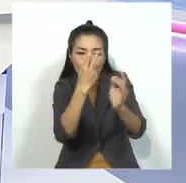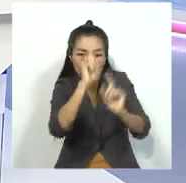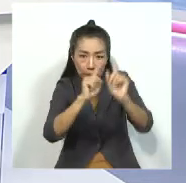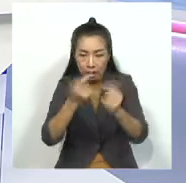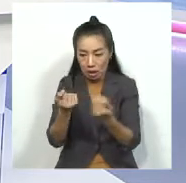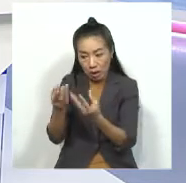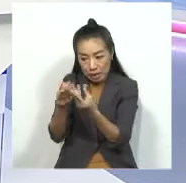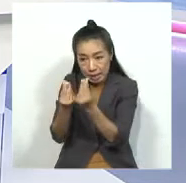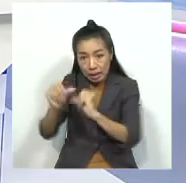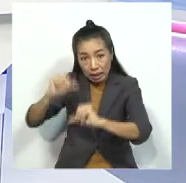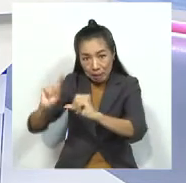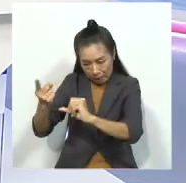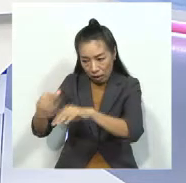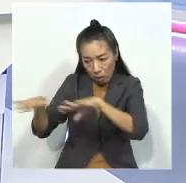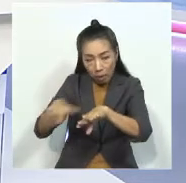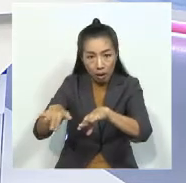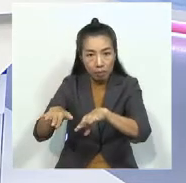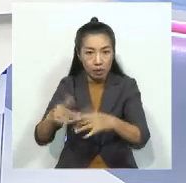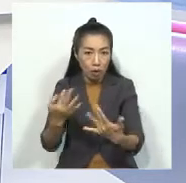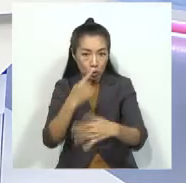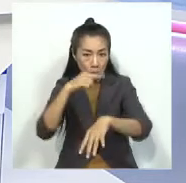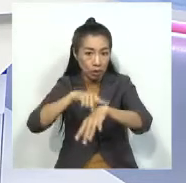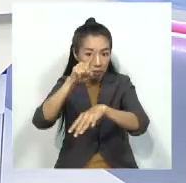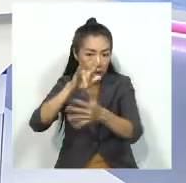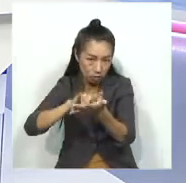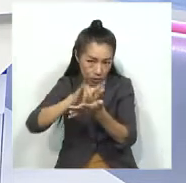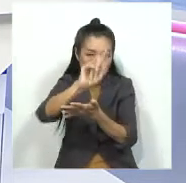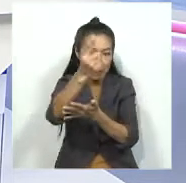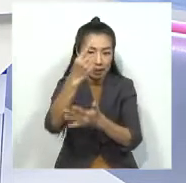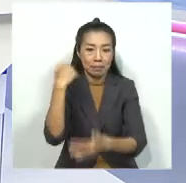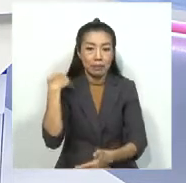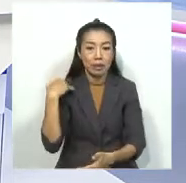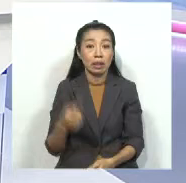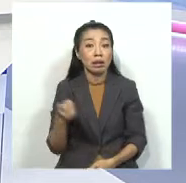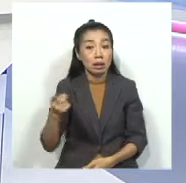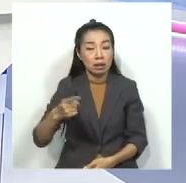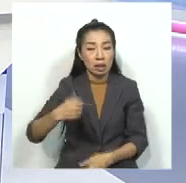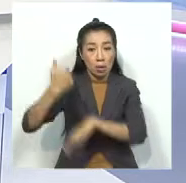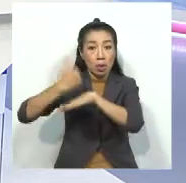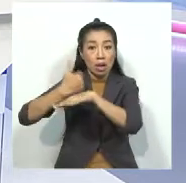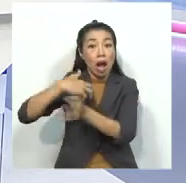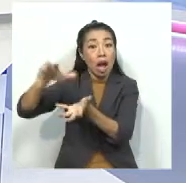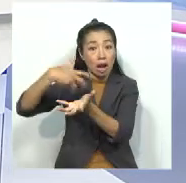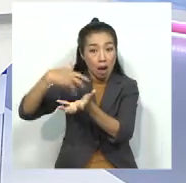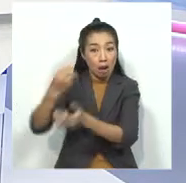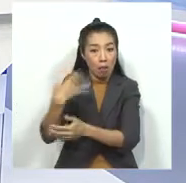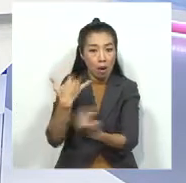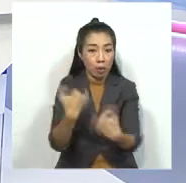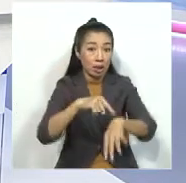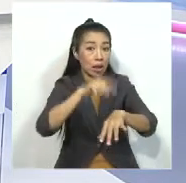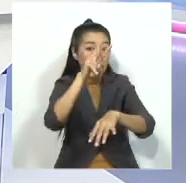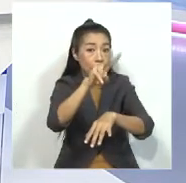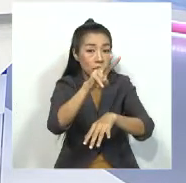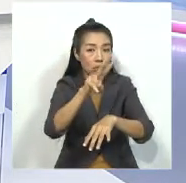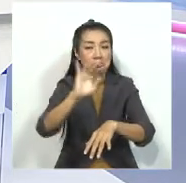ากนี้แล้วเดี๋ยวรอดูก็จะขึ้นปฏิบัติการในขั้นตอนที่2คือเลี้ยงให้อ้วนนะ แต่เท่าที่ฟังจากท่านอธิบดีเมื่อกี้เนี่ยนั่นหมายความว่าช่วงบ่าย